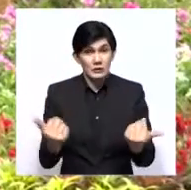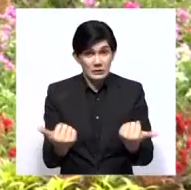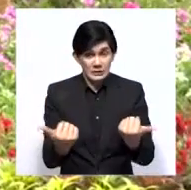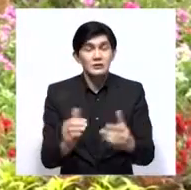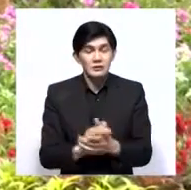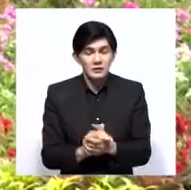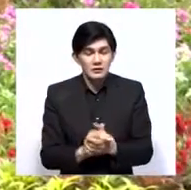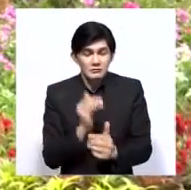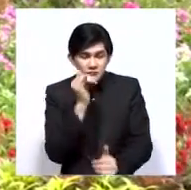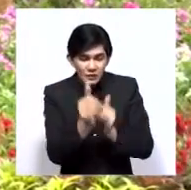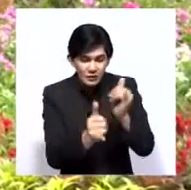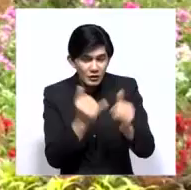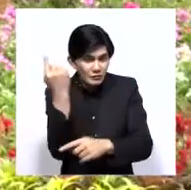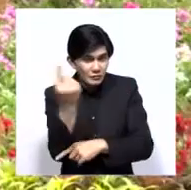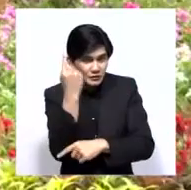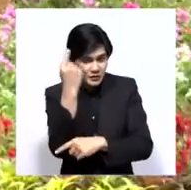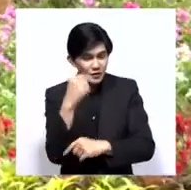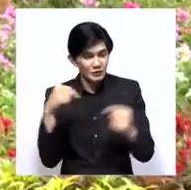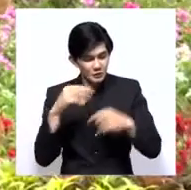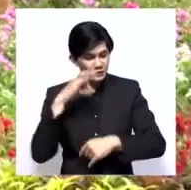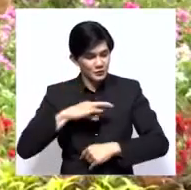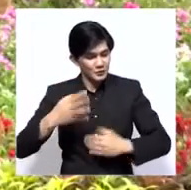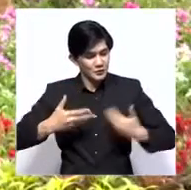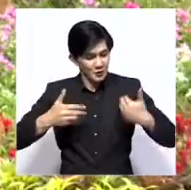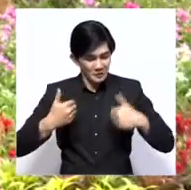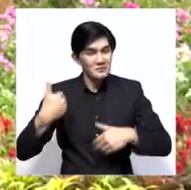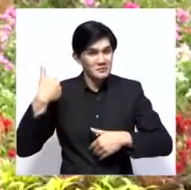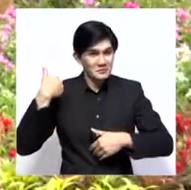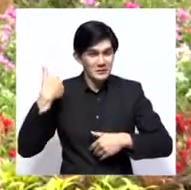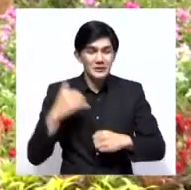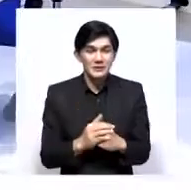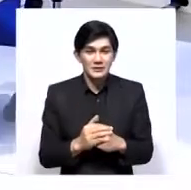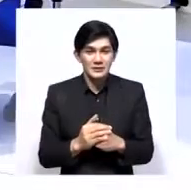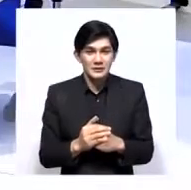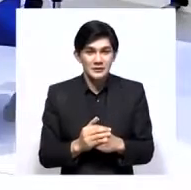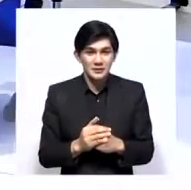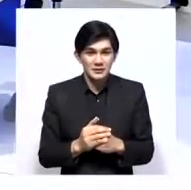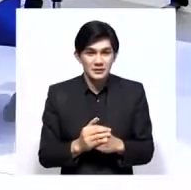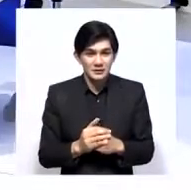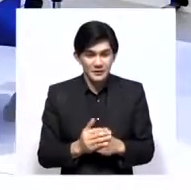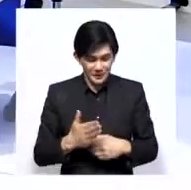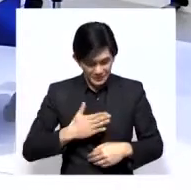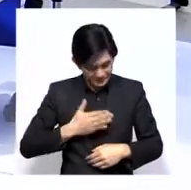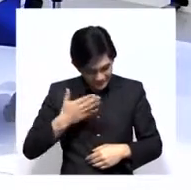รับรองว่ามางานนี้จะมีแต่ความประทับใจกลับไปแต่พลานี้ข้าขอตัว